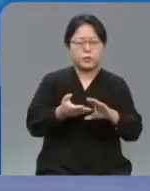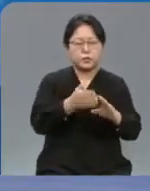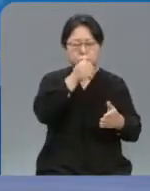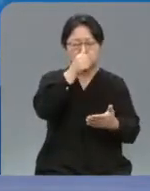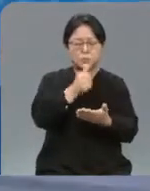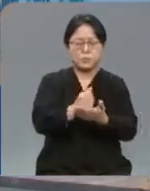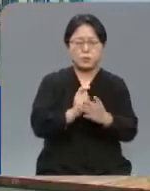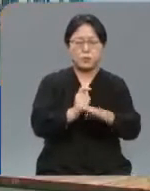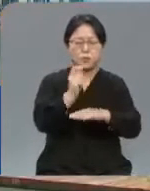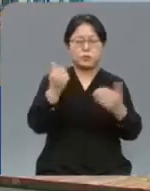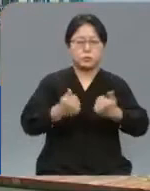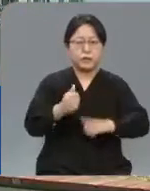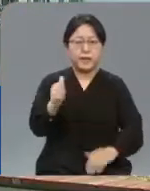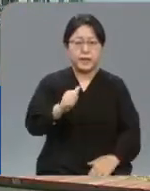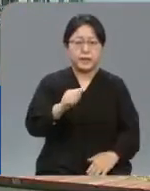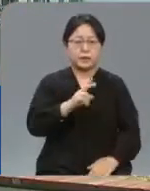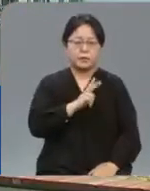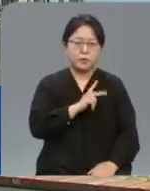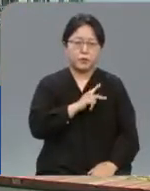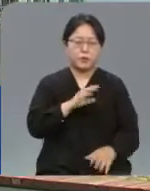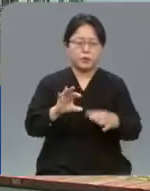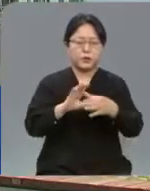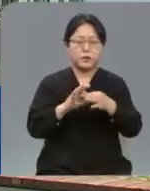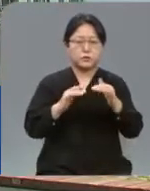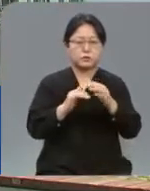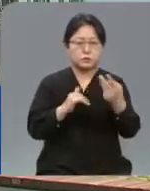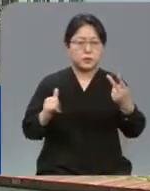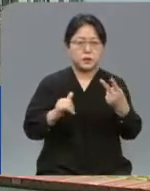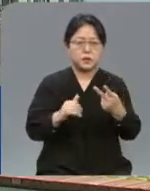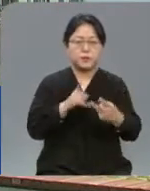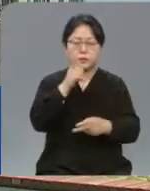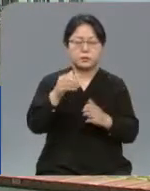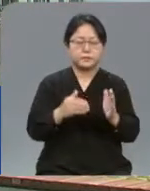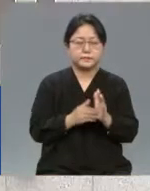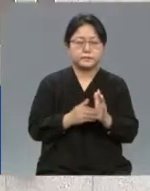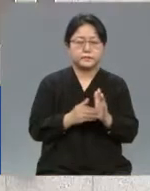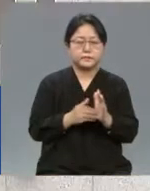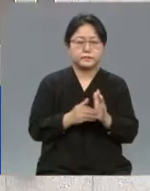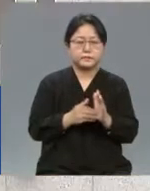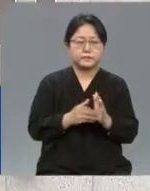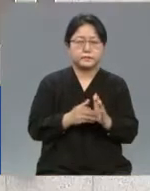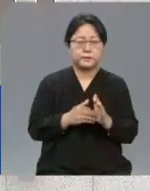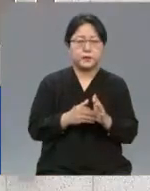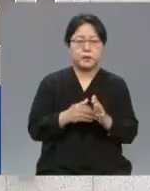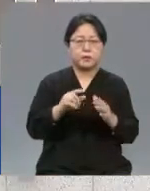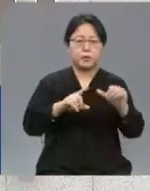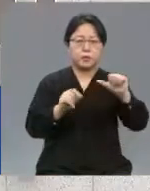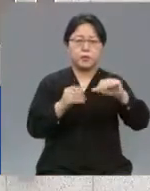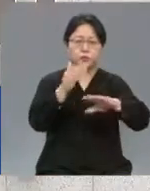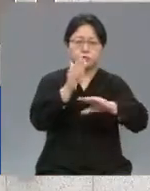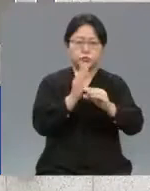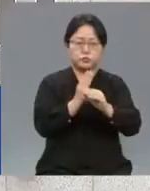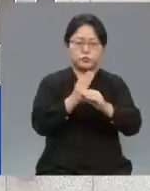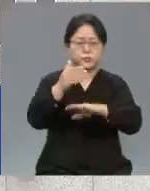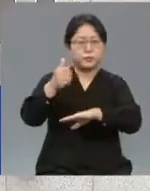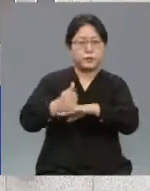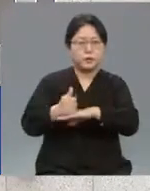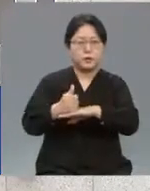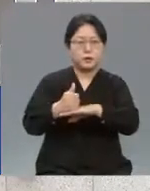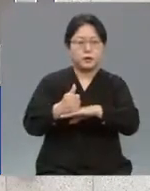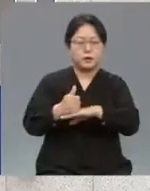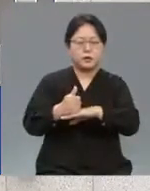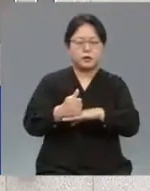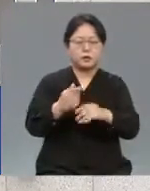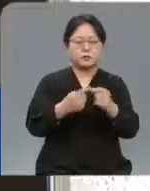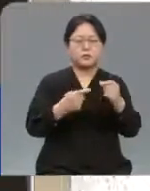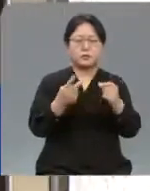로 고흥군 의회 의원과 관련자 2명을 불구속 입건했습니다 이들은 5월 중 순가 말쯤 두 차례에 걸쳐